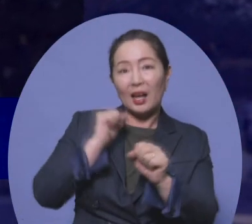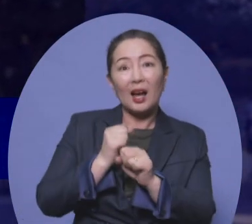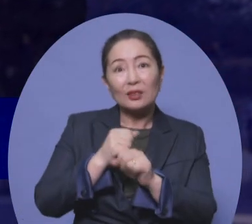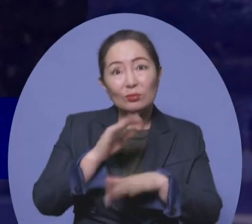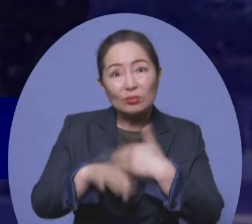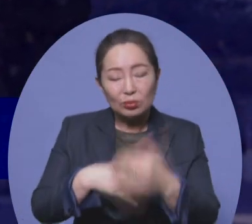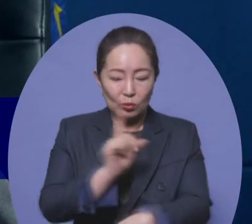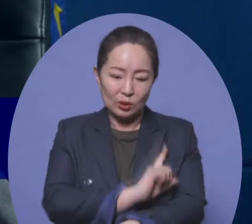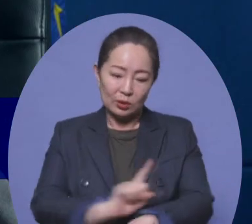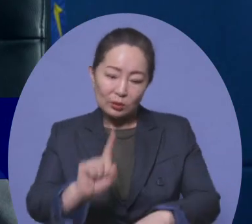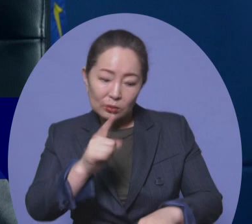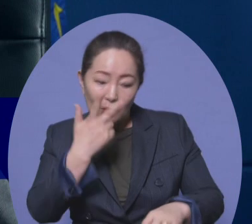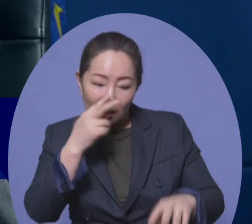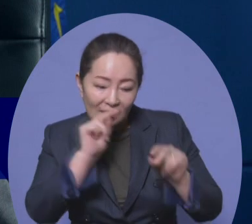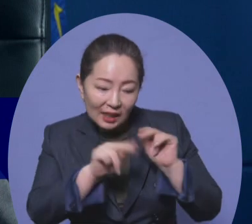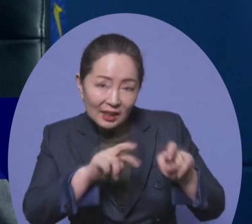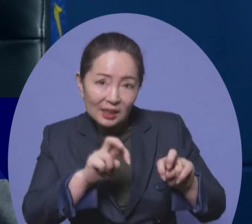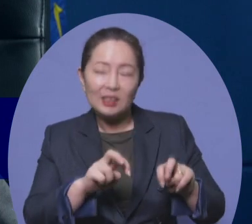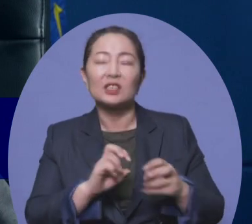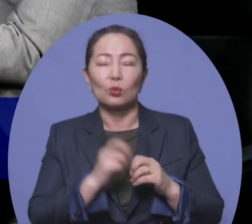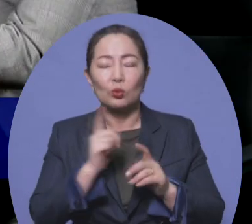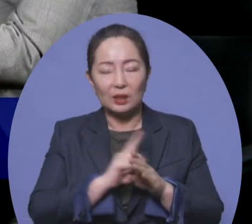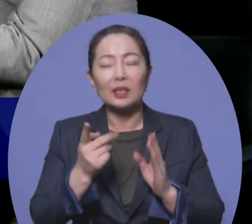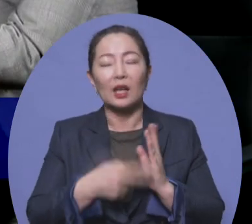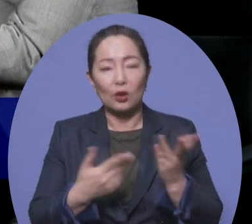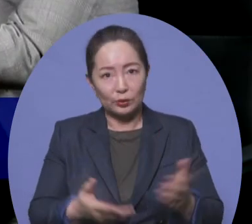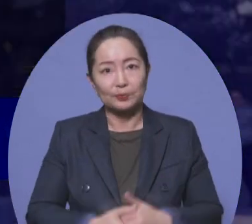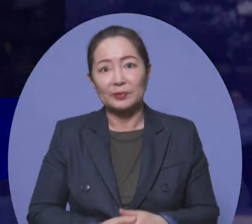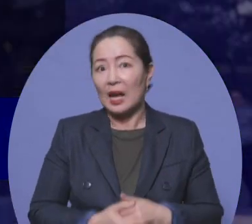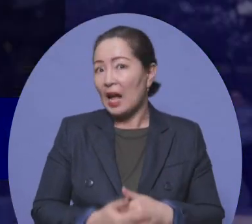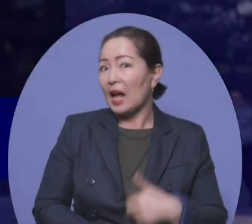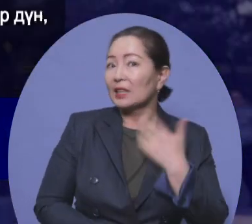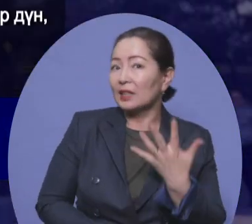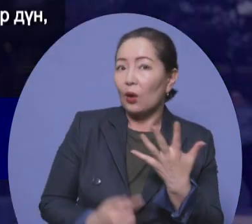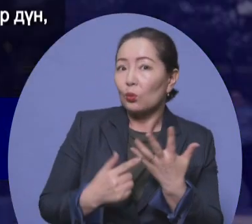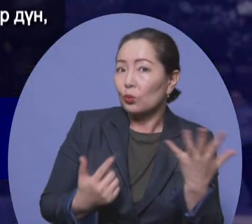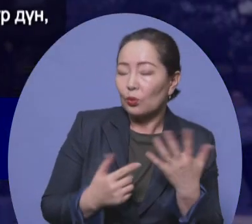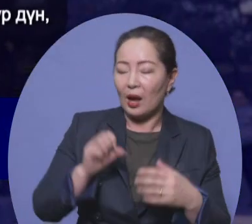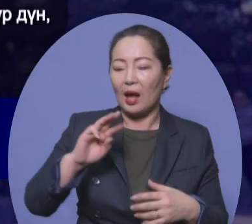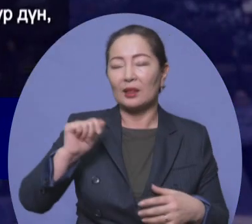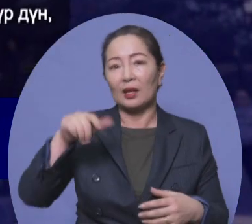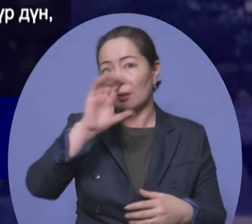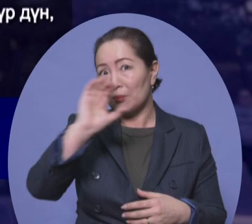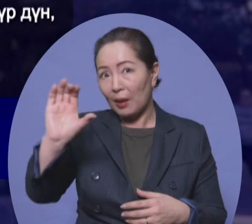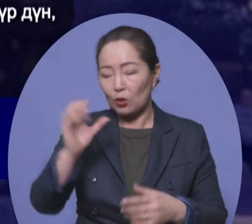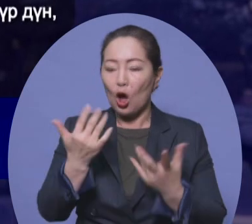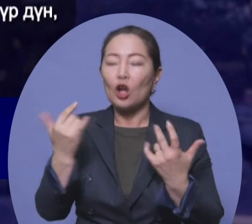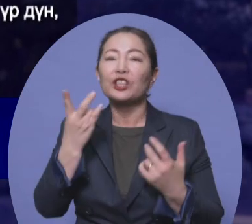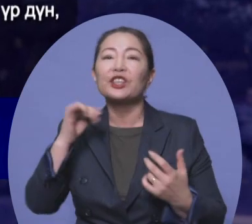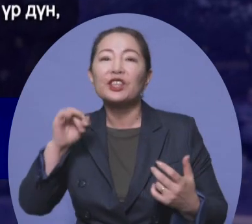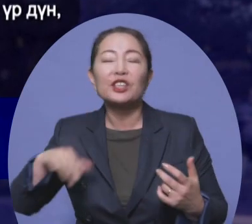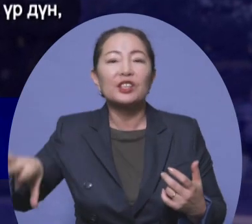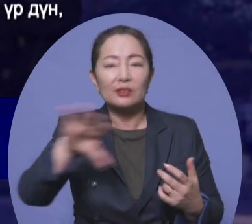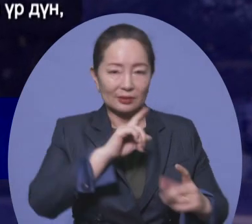хяналт шинжилгээ үнэлгээ хийх гэсэн юм зүйлүүд байгаа. За 5-р судалгааны тухайд авлигатай тэмцэх газраас зохион байгуулж олон нийтэд